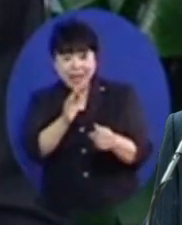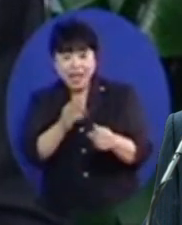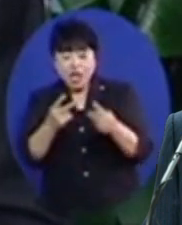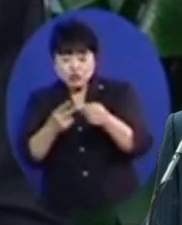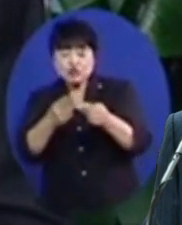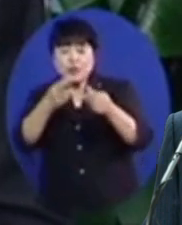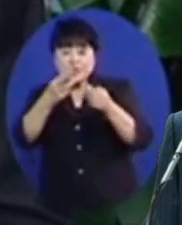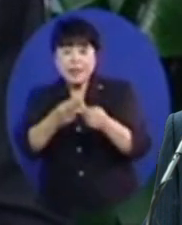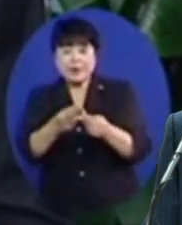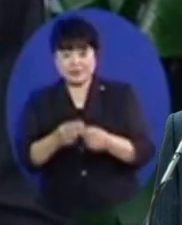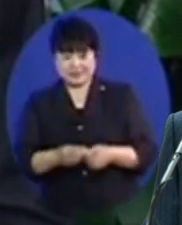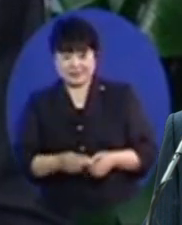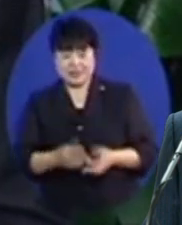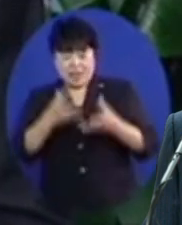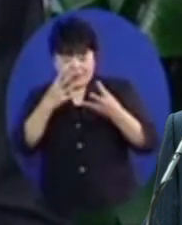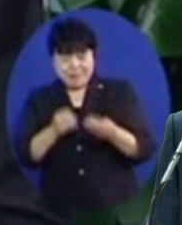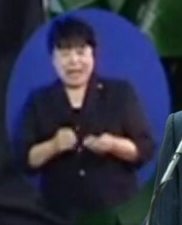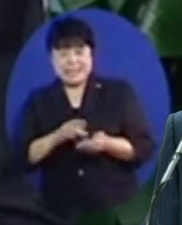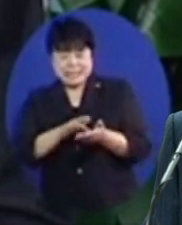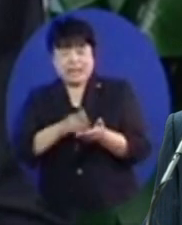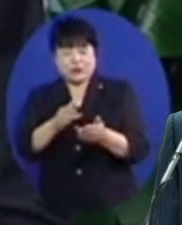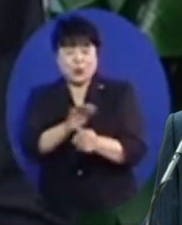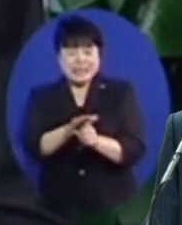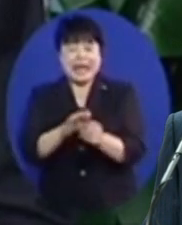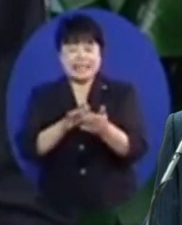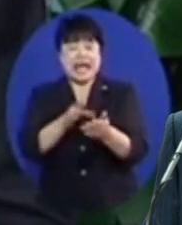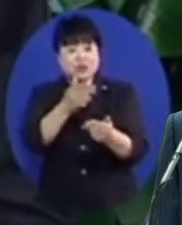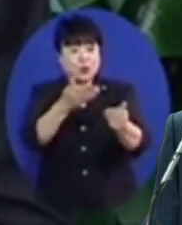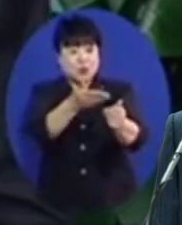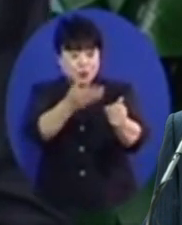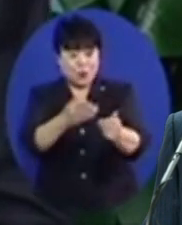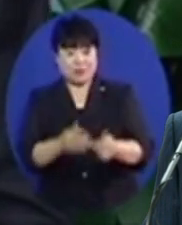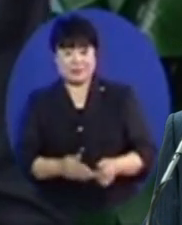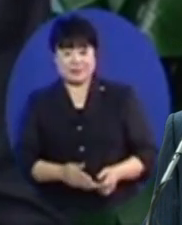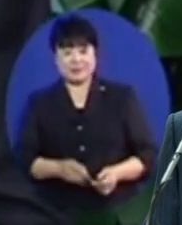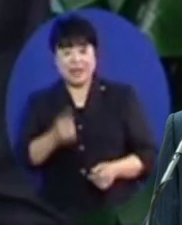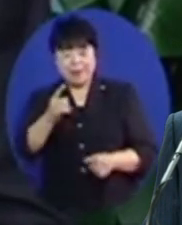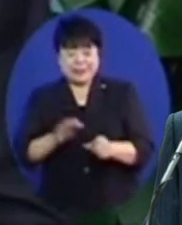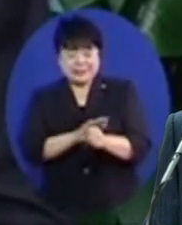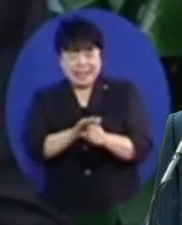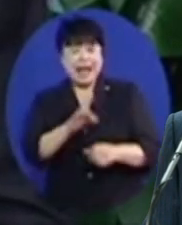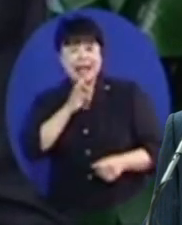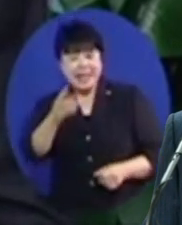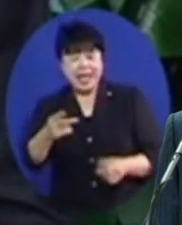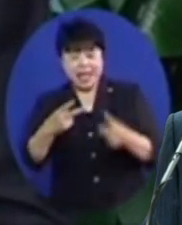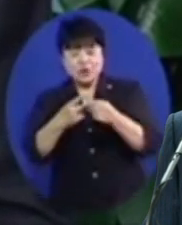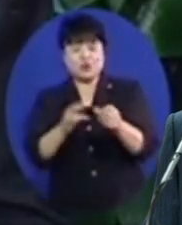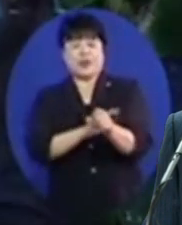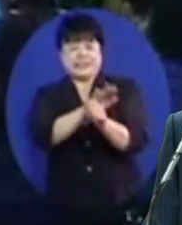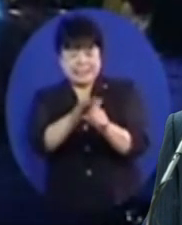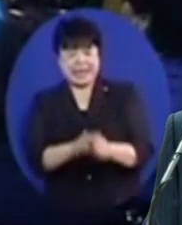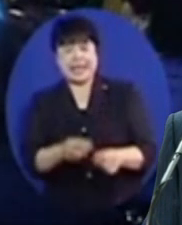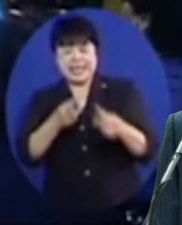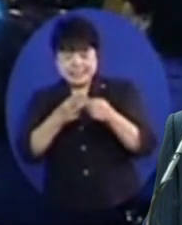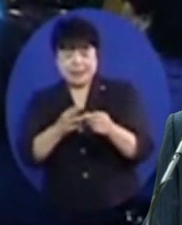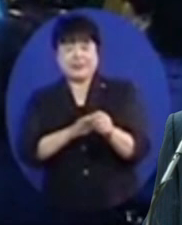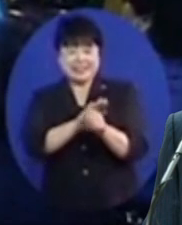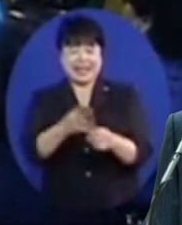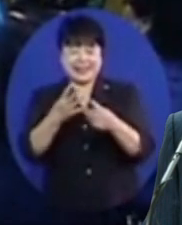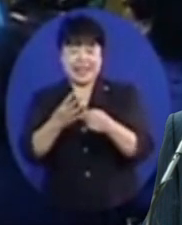세 봉지 많이 처방을 해야지요. 한 번 사랑해서 안 되거들랑 두 번, 세 번, 네 번 사랑하라는 것입니다.